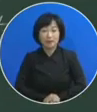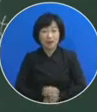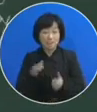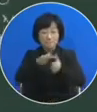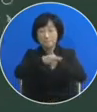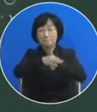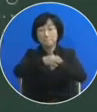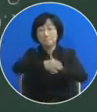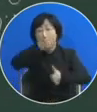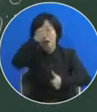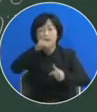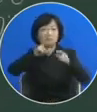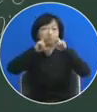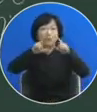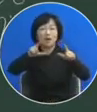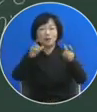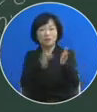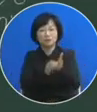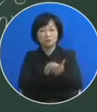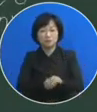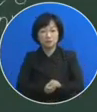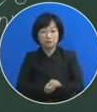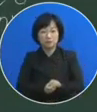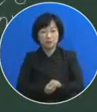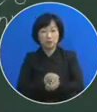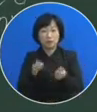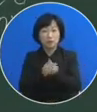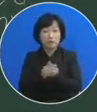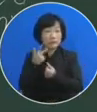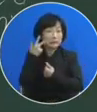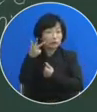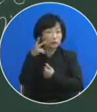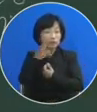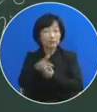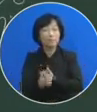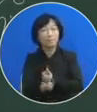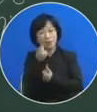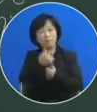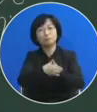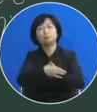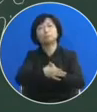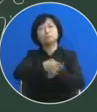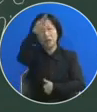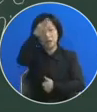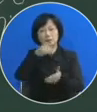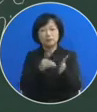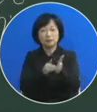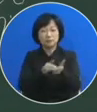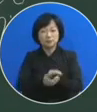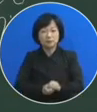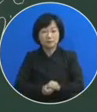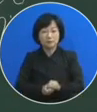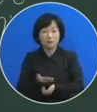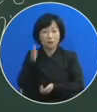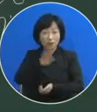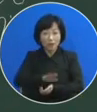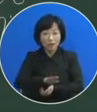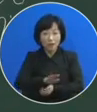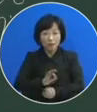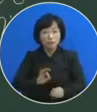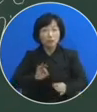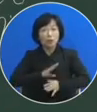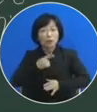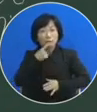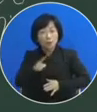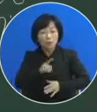내렸다니까. Immediately on the spot, they gave the death sentence. 일주일만에 사형 집행돼요. And so in just one week, they would carry that sentence out. 근데 이상한 일이요. But a strange thing.